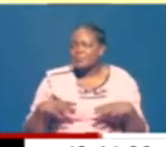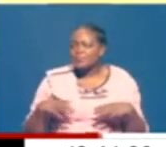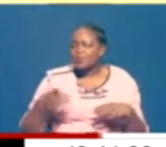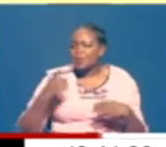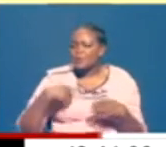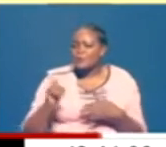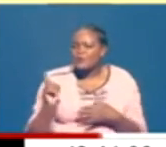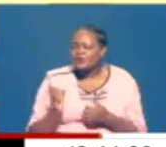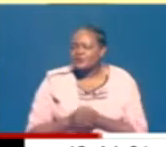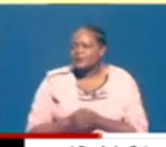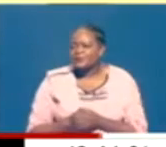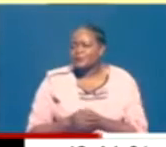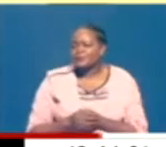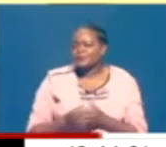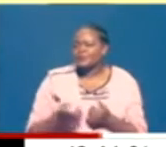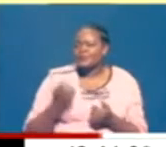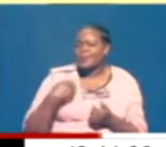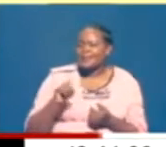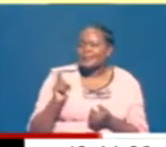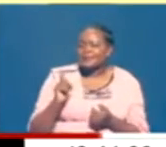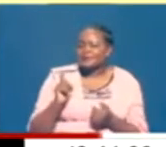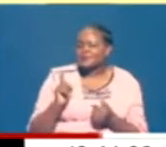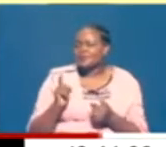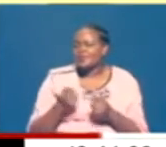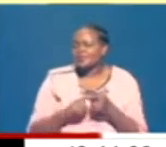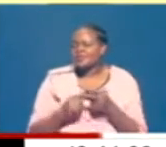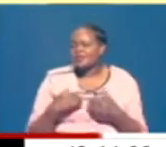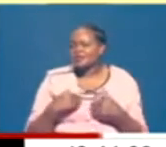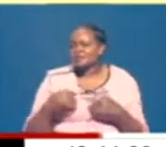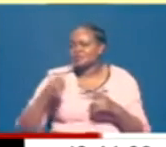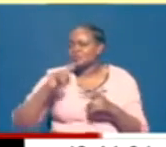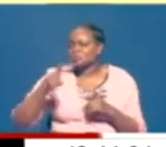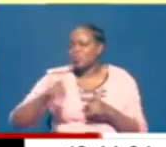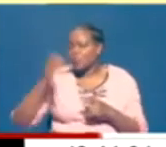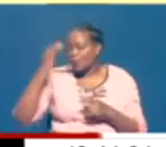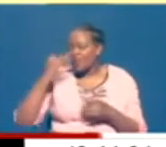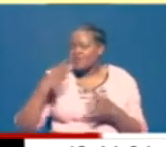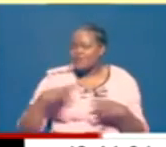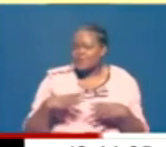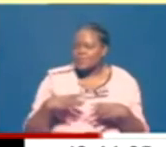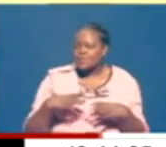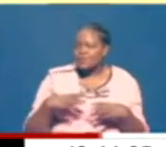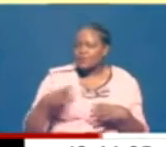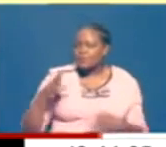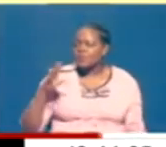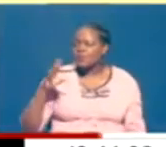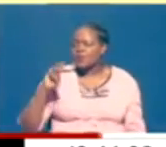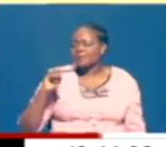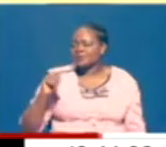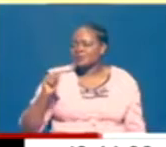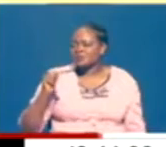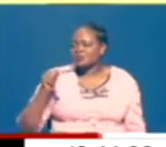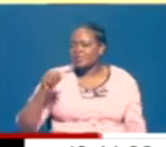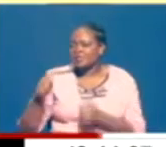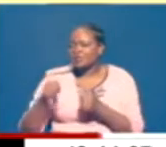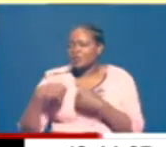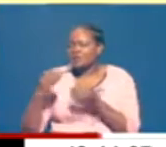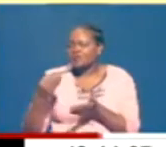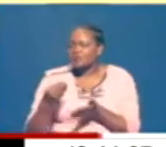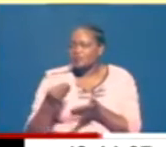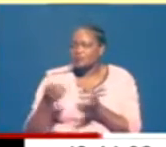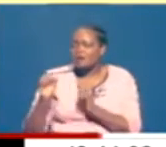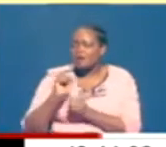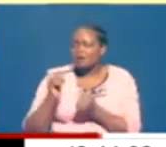ma MCAs wakapitisha hiyo. Kulikuwa na hiyo swali kwa sababu kuna wale ma MCAs wengine pia walikuwa wamepewa car grant